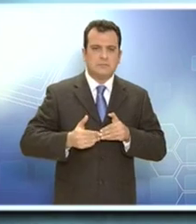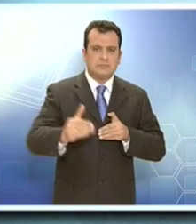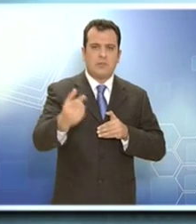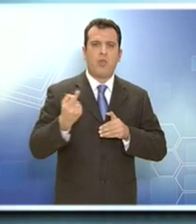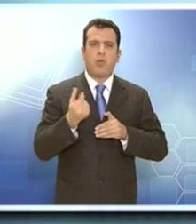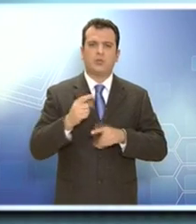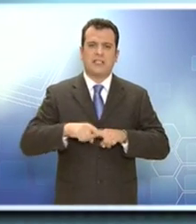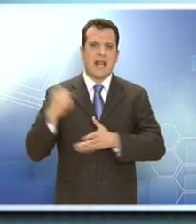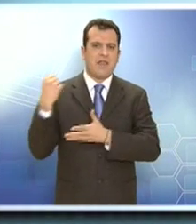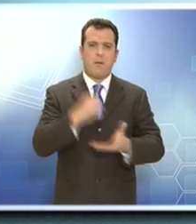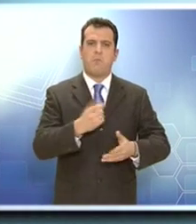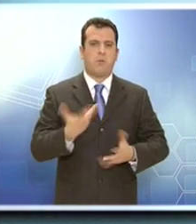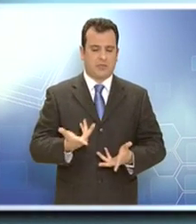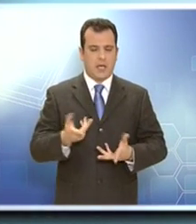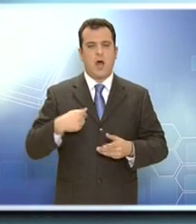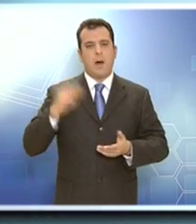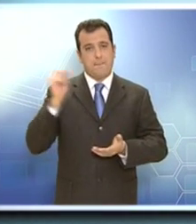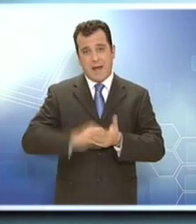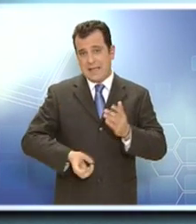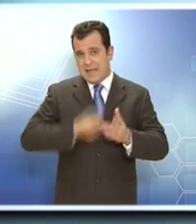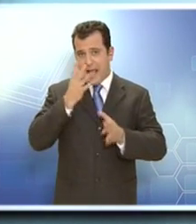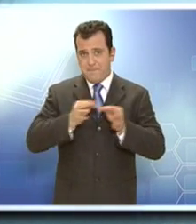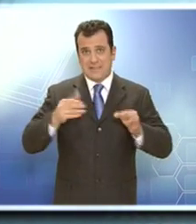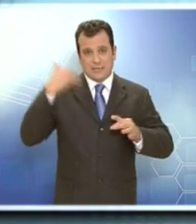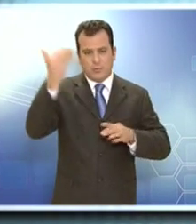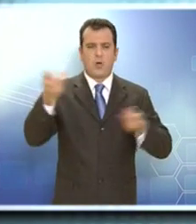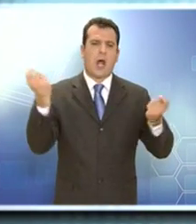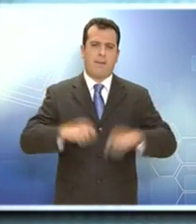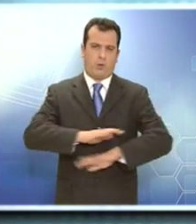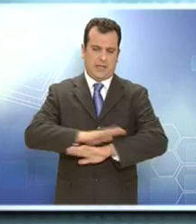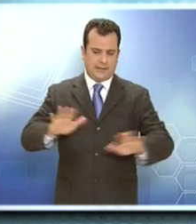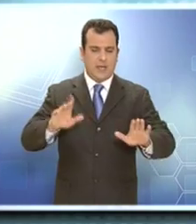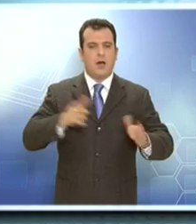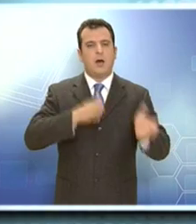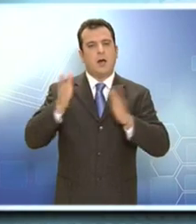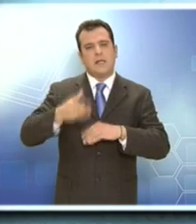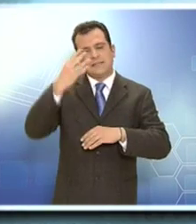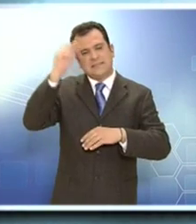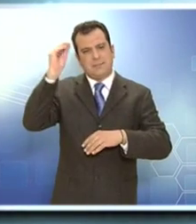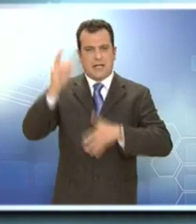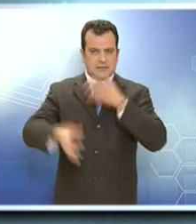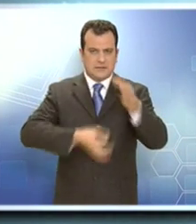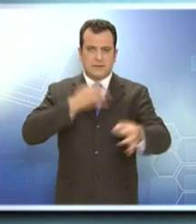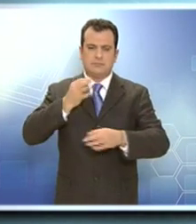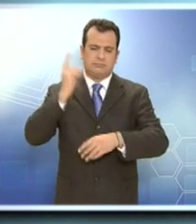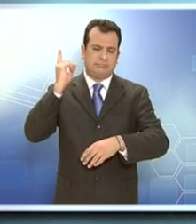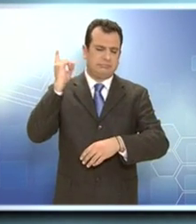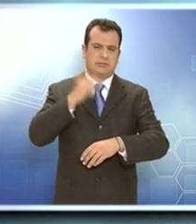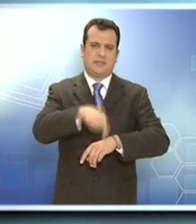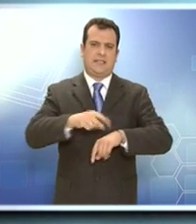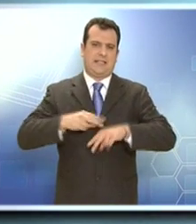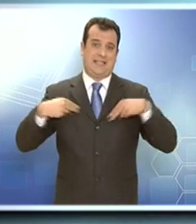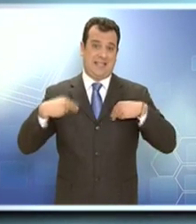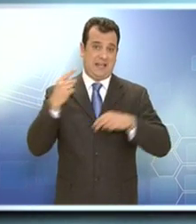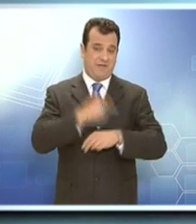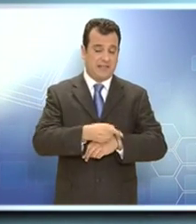στην κυβέρνηση αποκλείουν το ενδεχόμενο λήψης νέων μέτρων στο μέλλον. Την ίδια ώρα πάντως, ο Αλέξης Τσίπρας συνεχίζει τη σκληρή κριτική στην